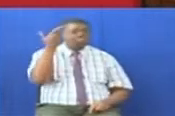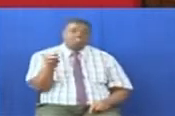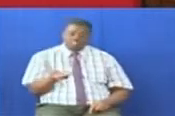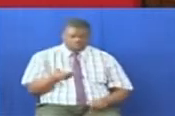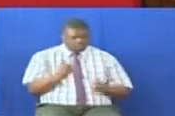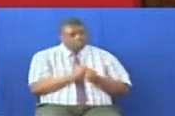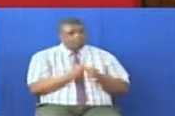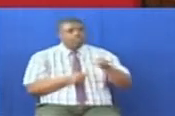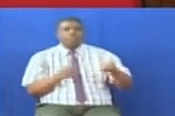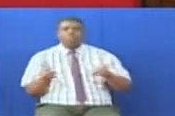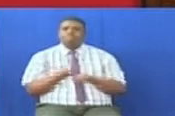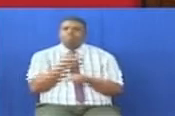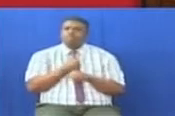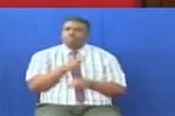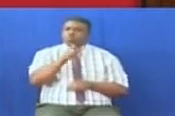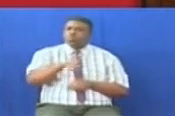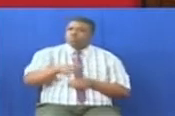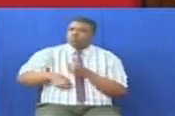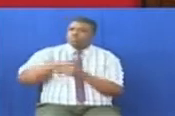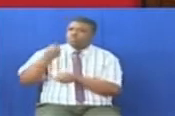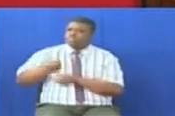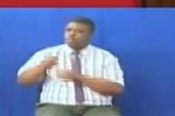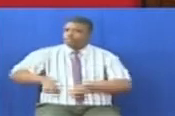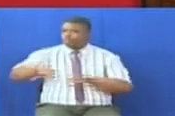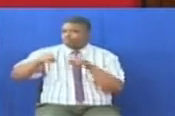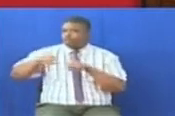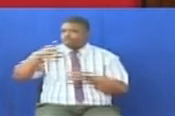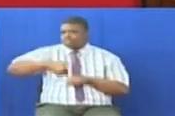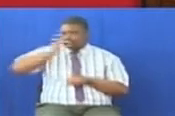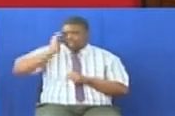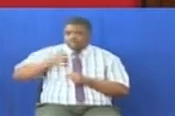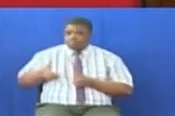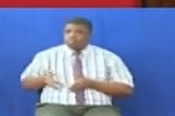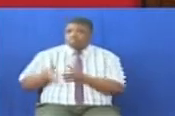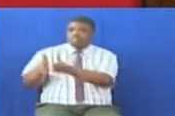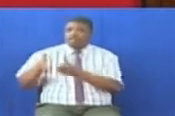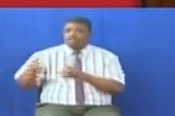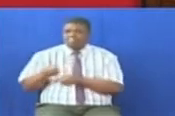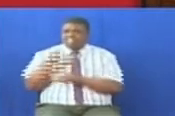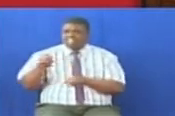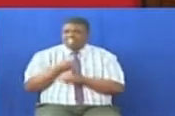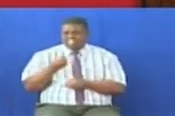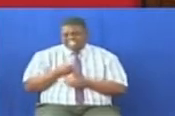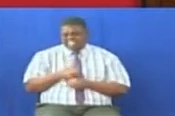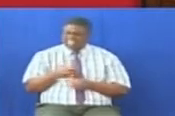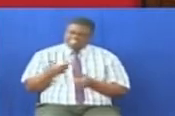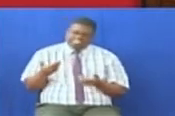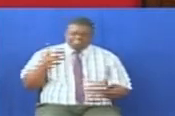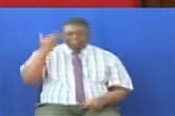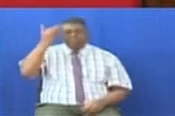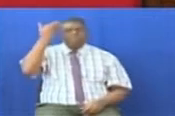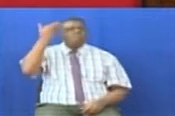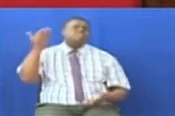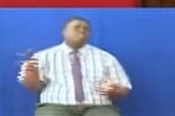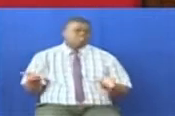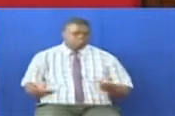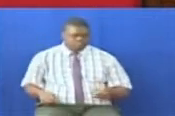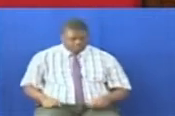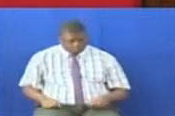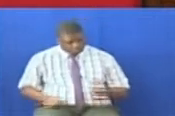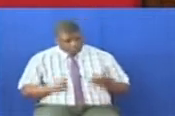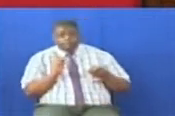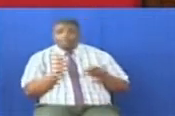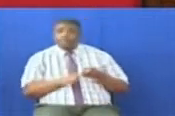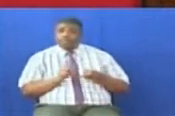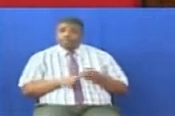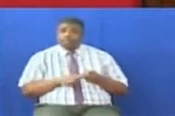ambalo linawapelekea watendaji wetu katika mamlaka za serikali za mitaa kufanya kazi kwa mazoea. Lakini sababu nyingine ambayo